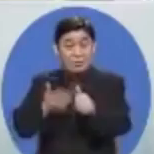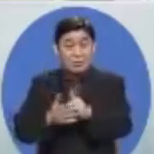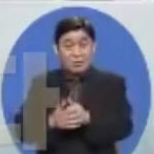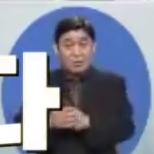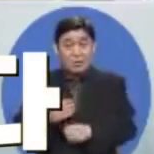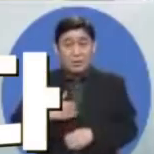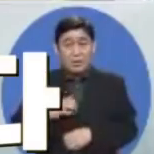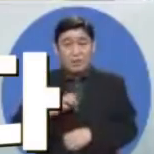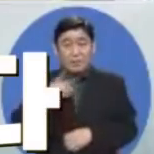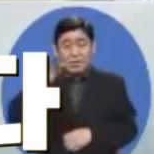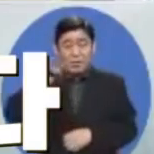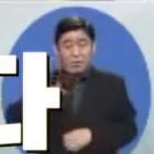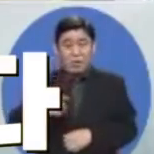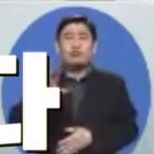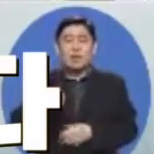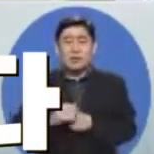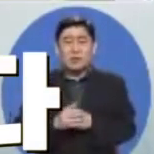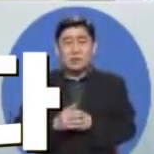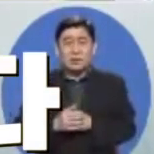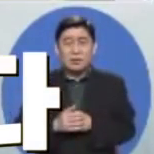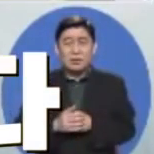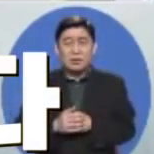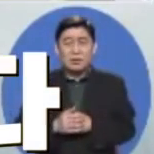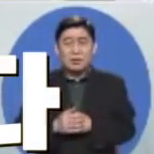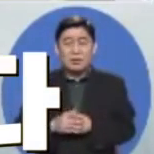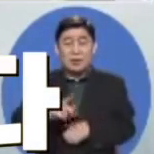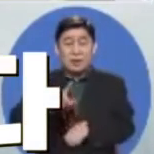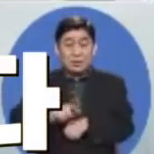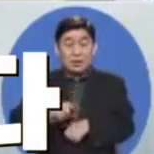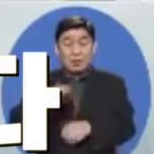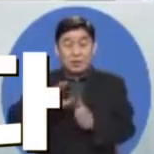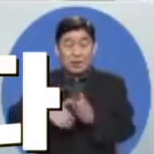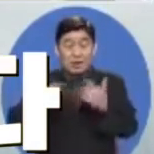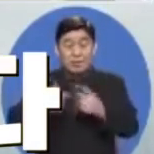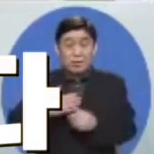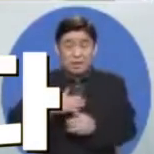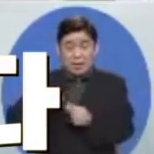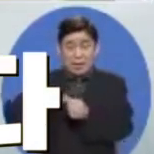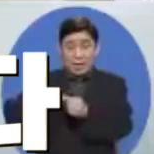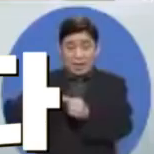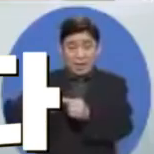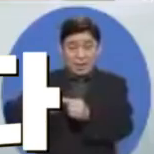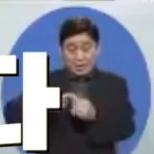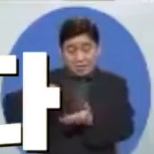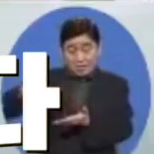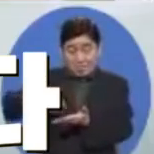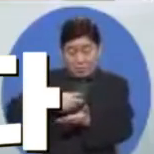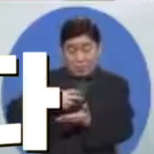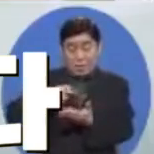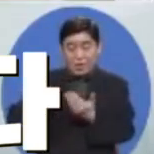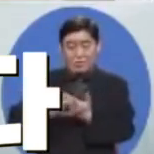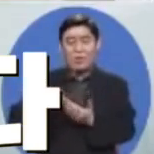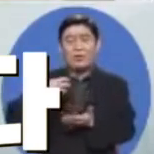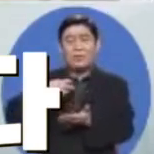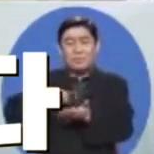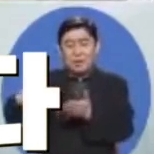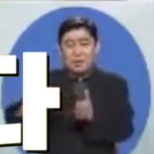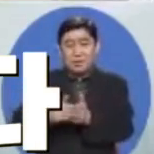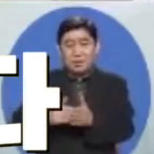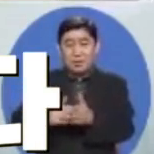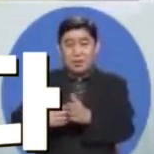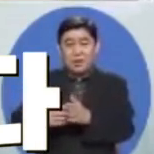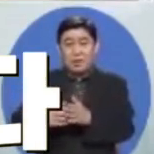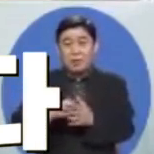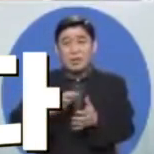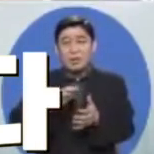제 팔로워가 60만입니다. 그냥 시간이 될 때마다 저한테 글을 쓰면 제가 답을 해줬어요. 소통하기 위해서. 그 사람이 어떤 글을